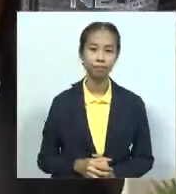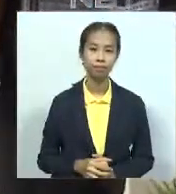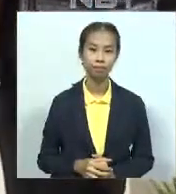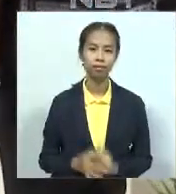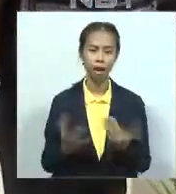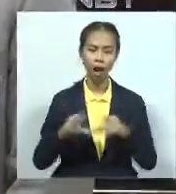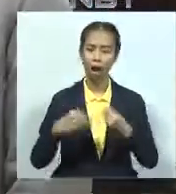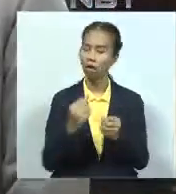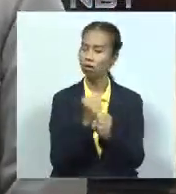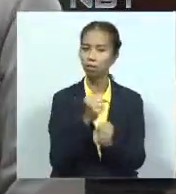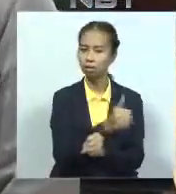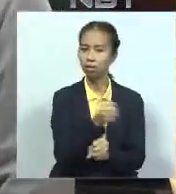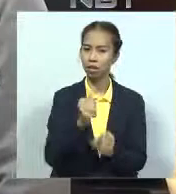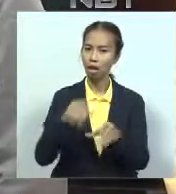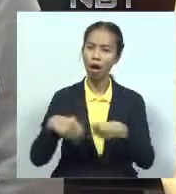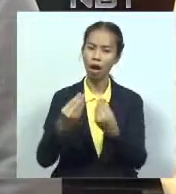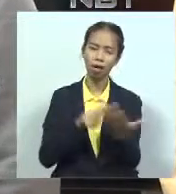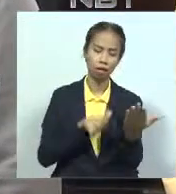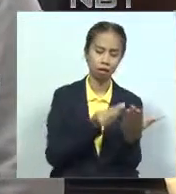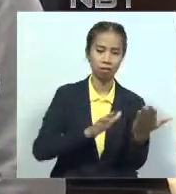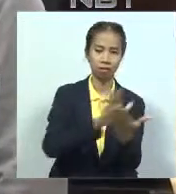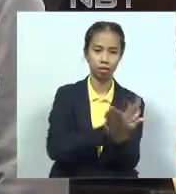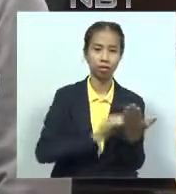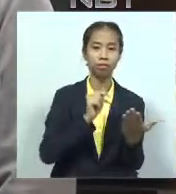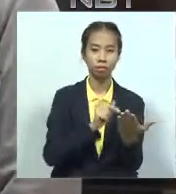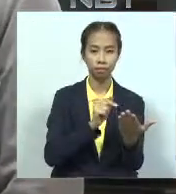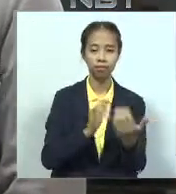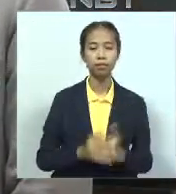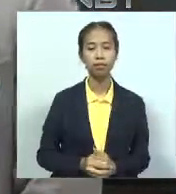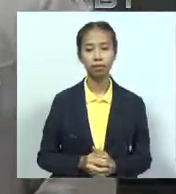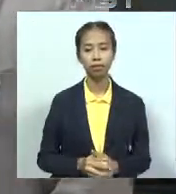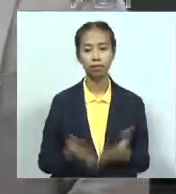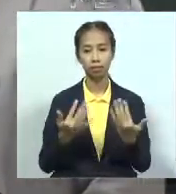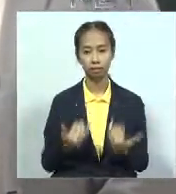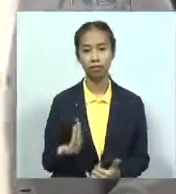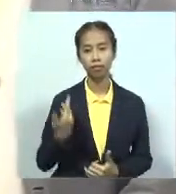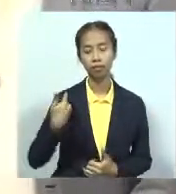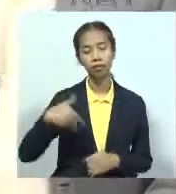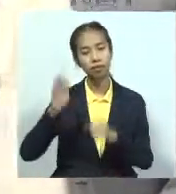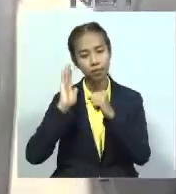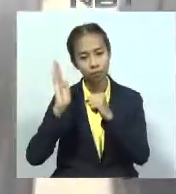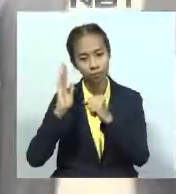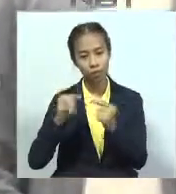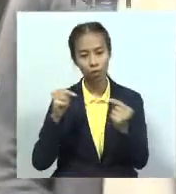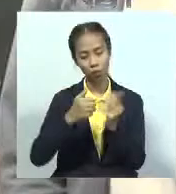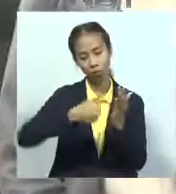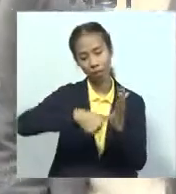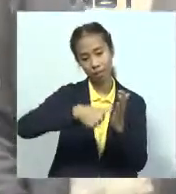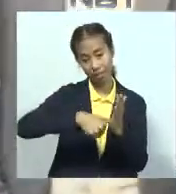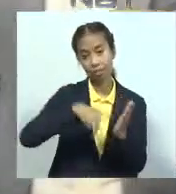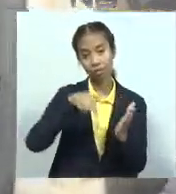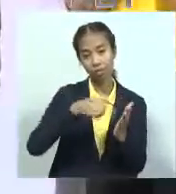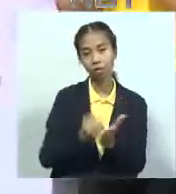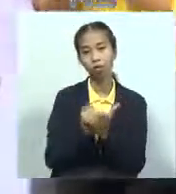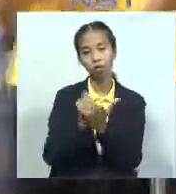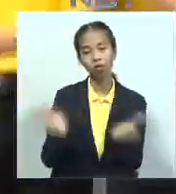ำแต่สิ่งดีๆทำเพื่อชาติบ้านเมืองกันบ้างนอกจากนี้นะคะยังได้มีการประชาสัมพันธ์มาตรการภาษีเพื่อส่งเสริมการอ่